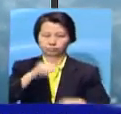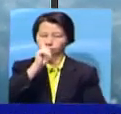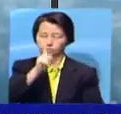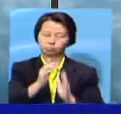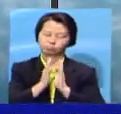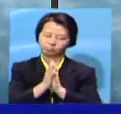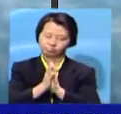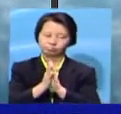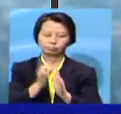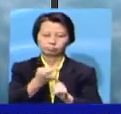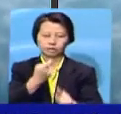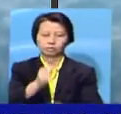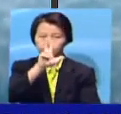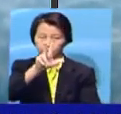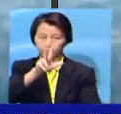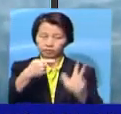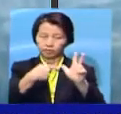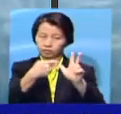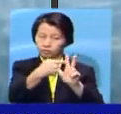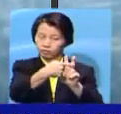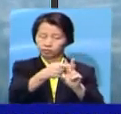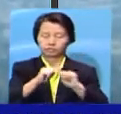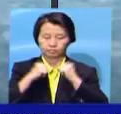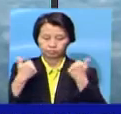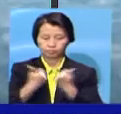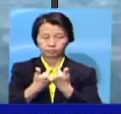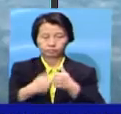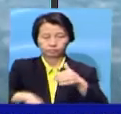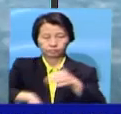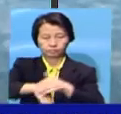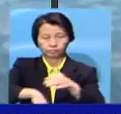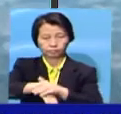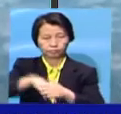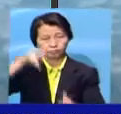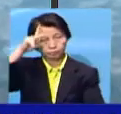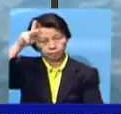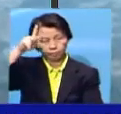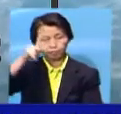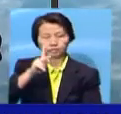rayuan daripada tiga perkara dikemuka Persatuan bola sepak Kelantan